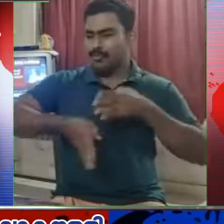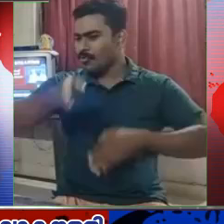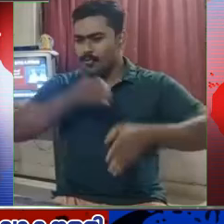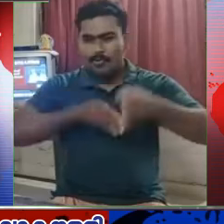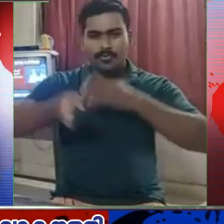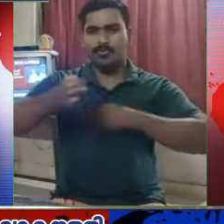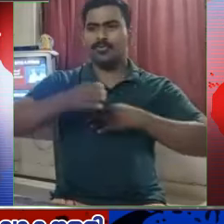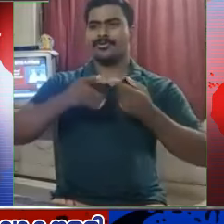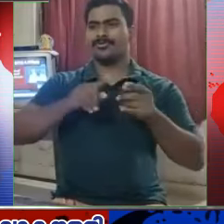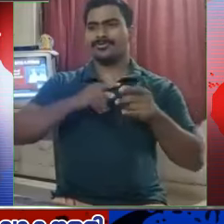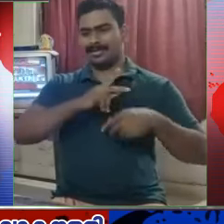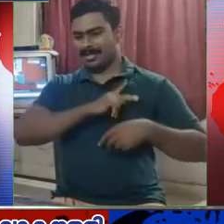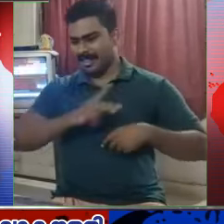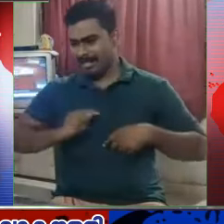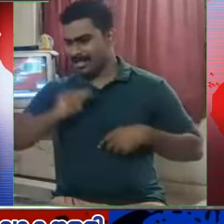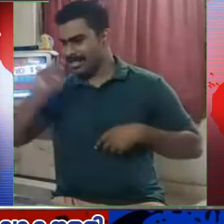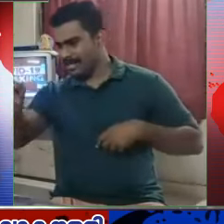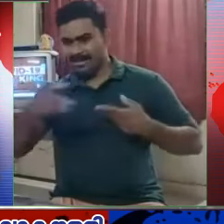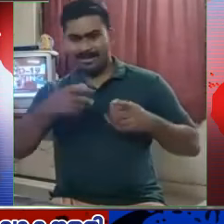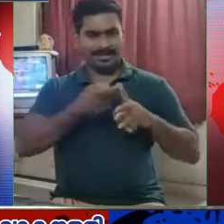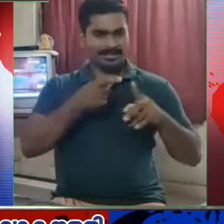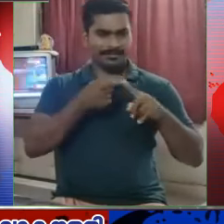പരിശോധിക്കുകയും ചെയ്യാമെന്നാണ് കണ്ടിരിക്കുന്നത്.